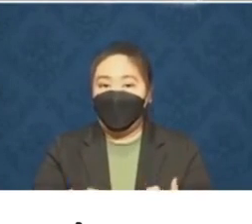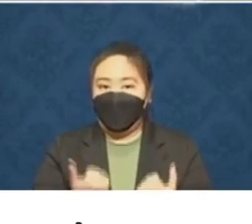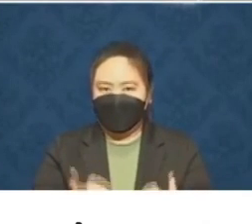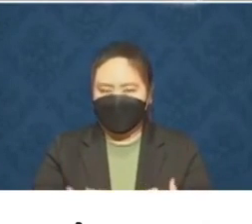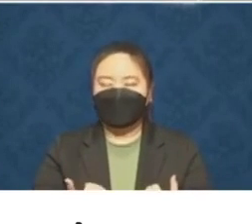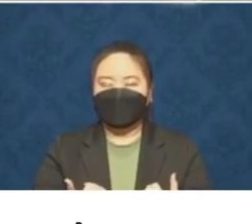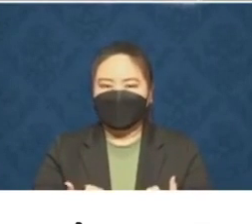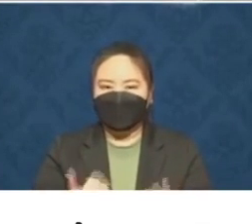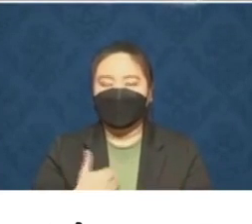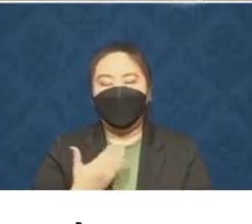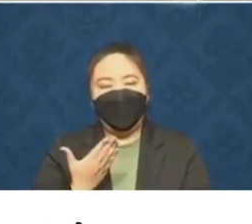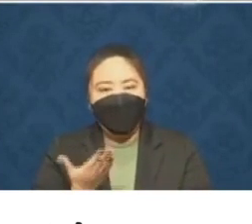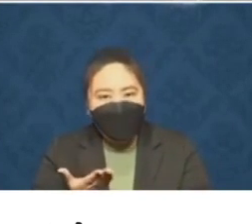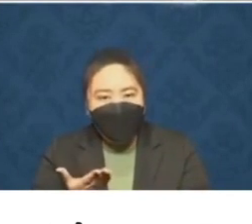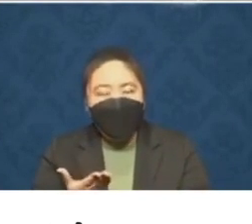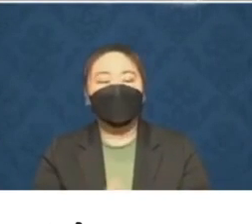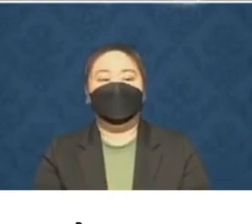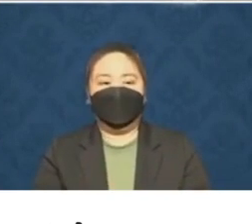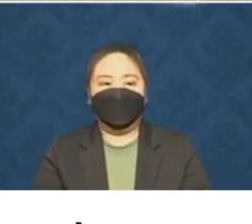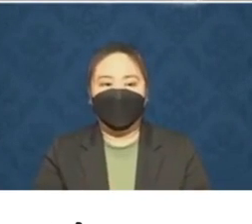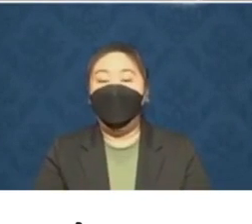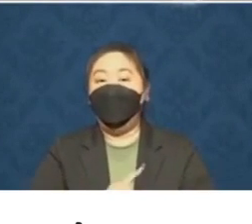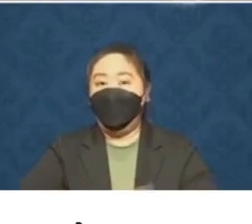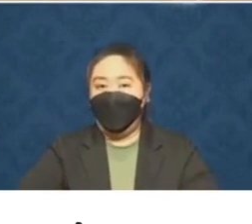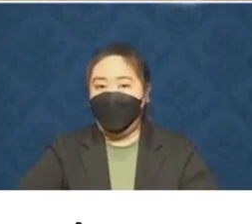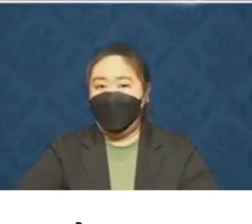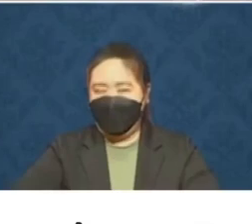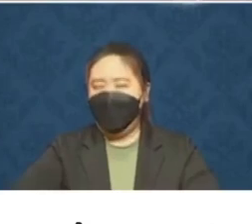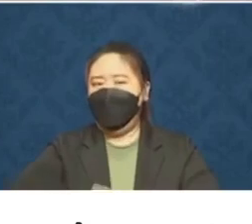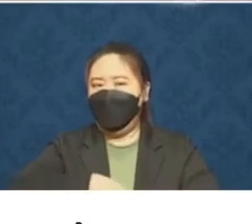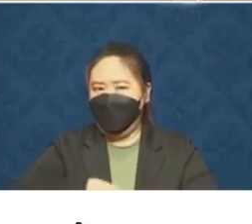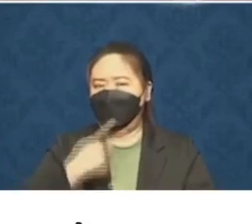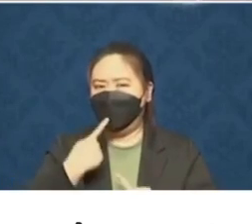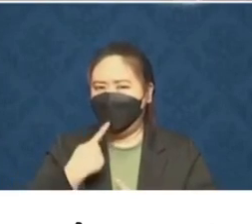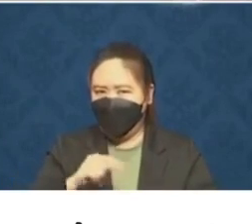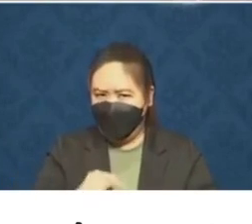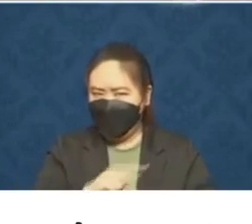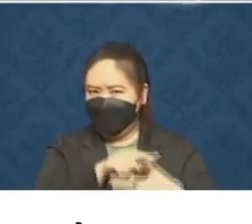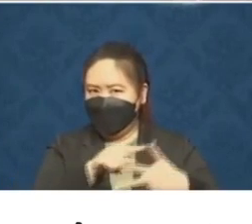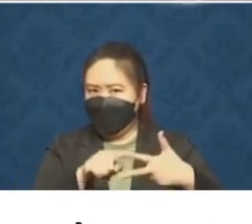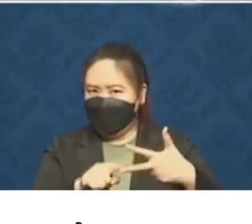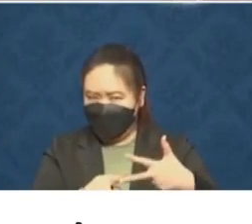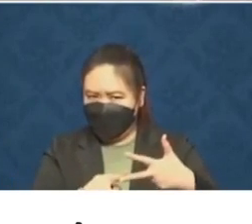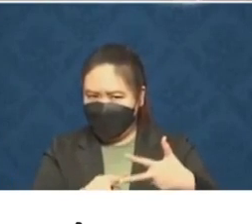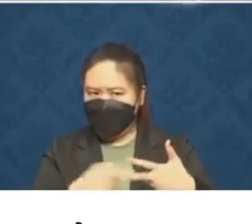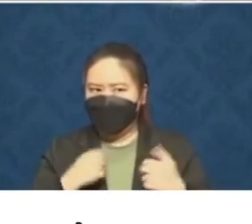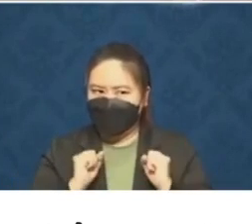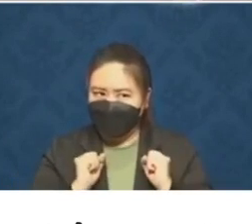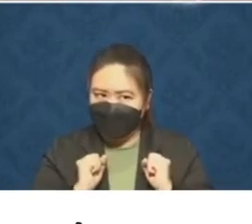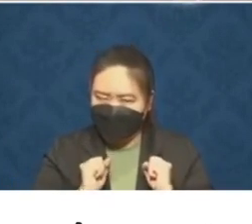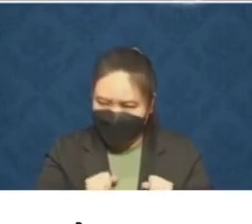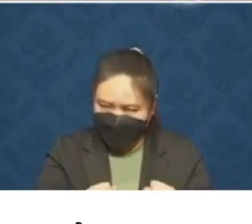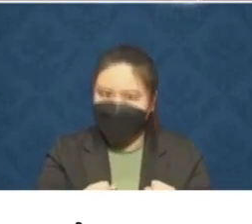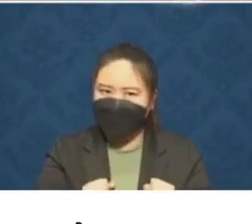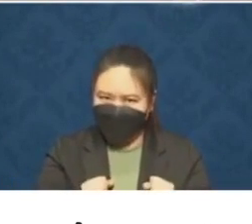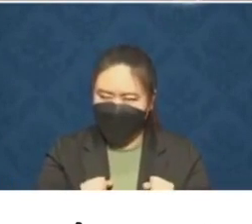ใช้เวลานะครับตอบตั้สามคำถามแล้วกจะพยายามให้จบ